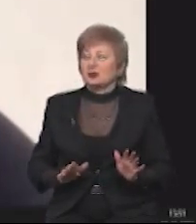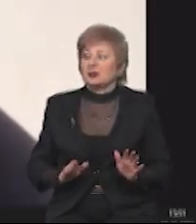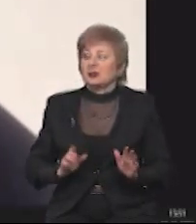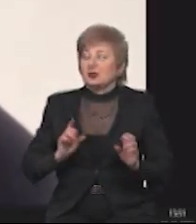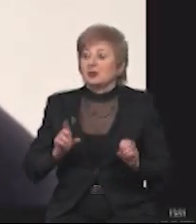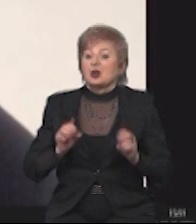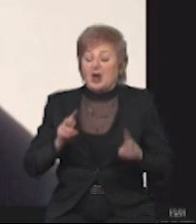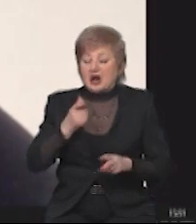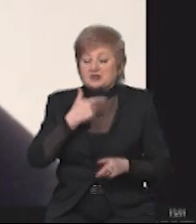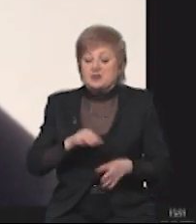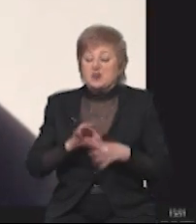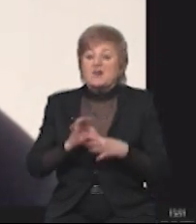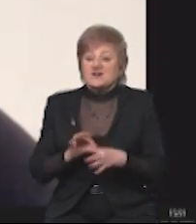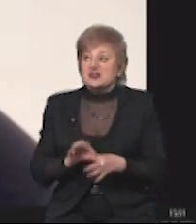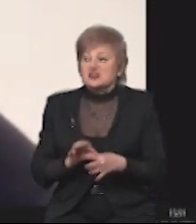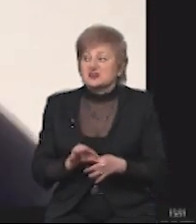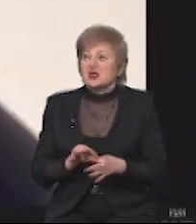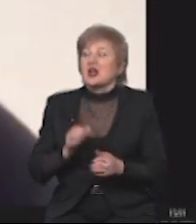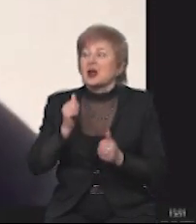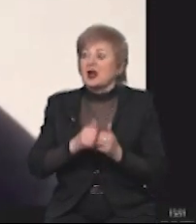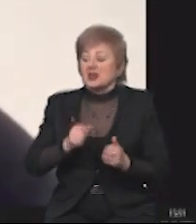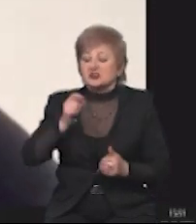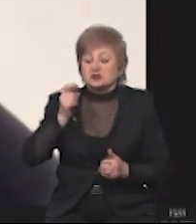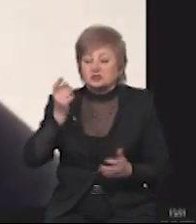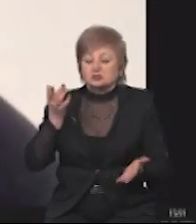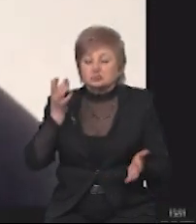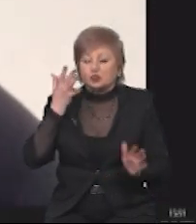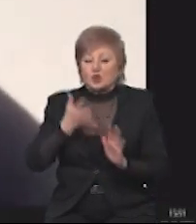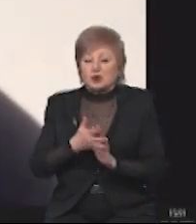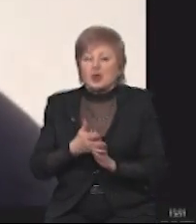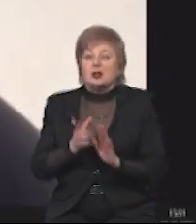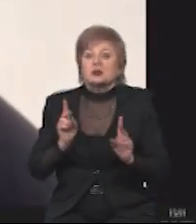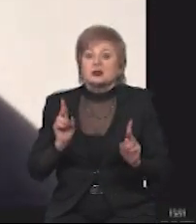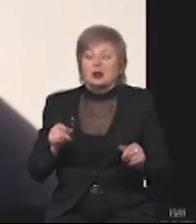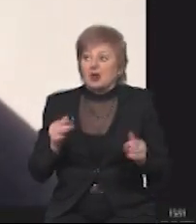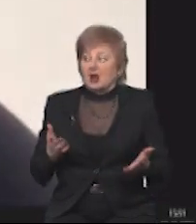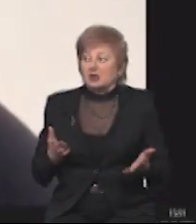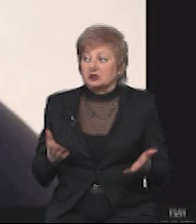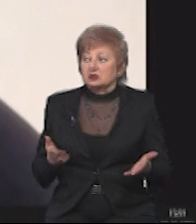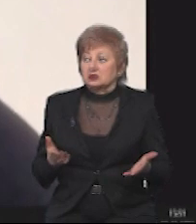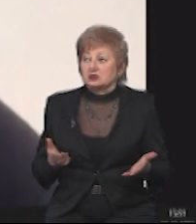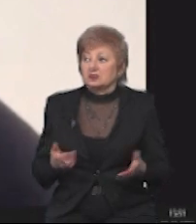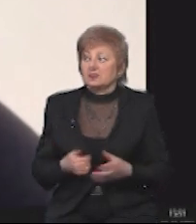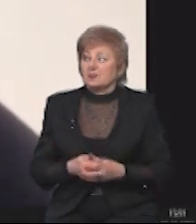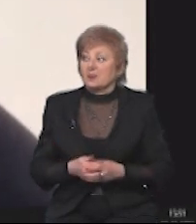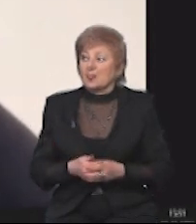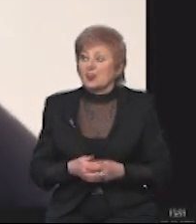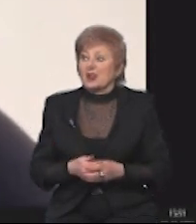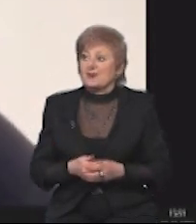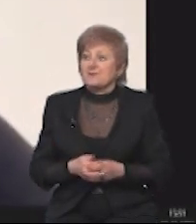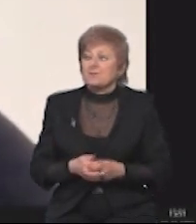как надо себя вести в этих условиях, каждый понимает сам, как хочет. Вот, ну, вот кто-то там брызгает антисептиками, кто-то